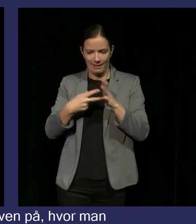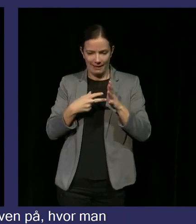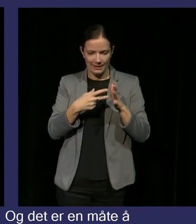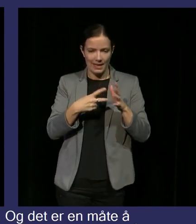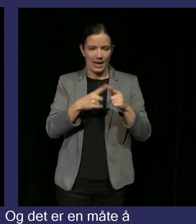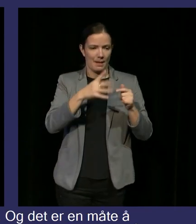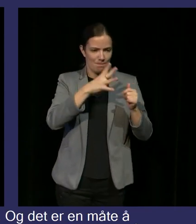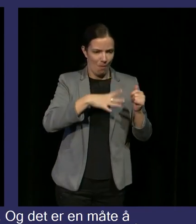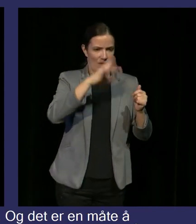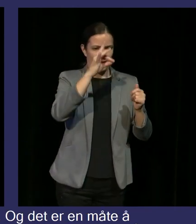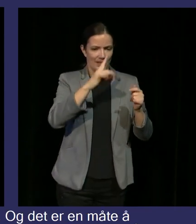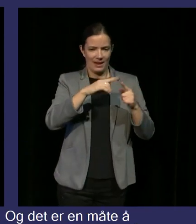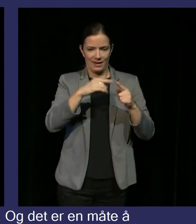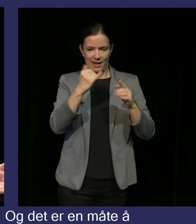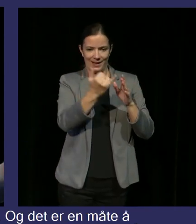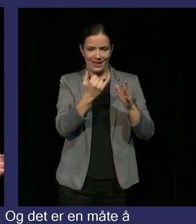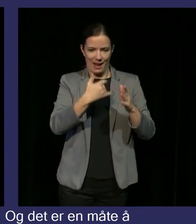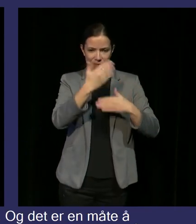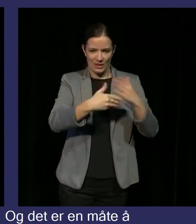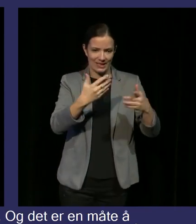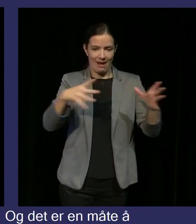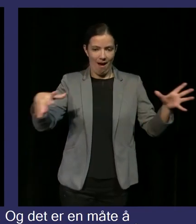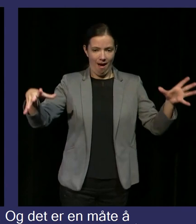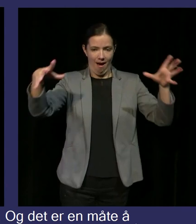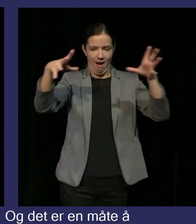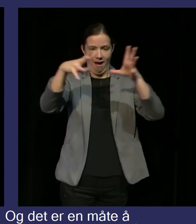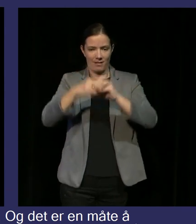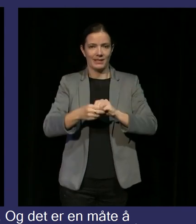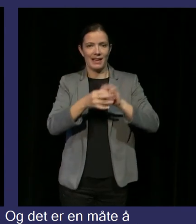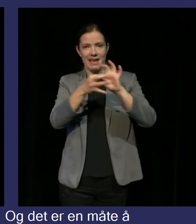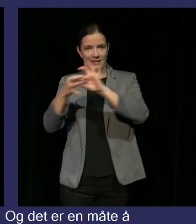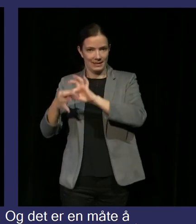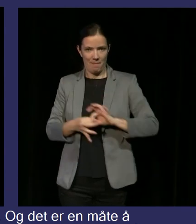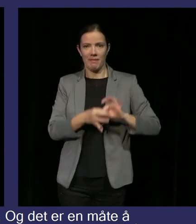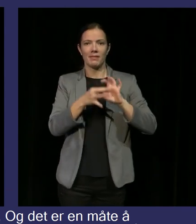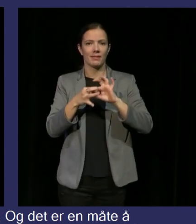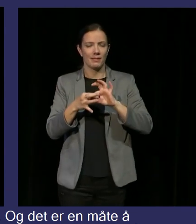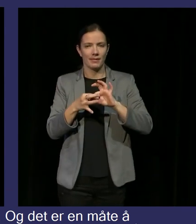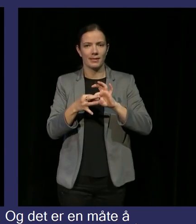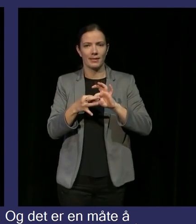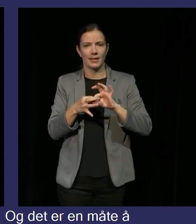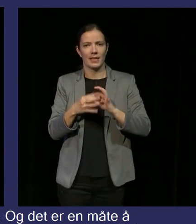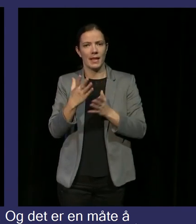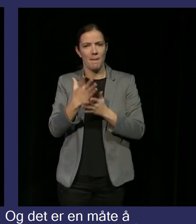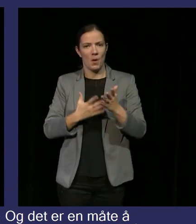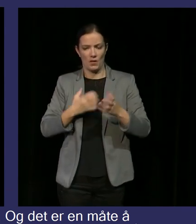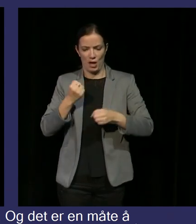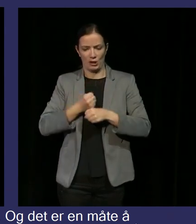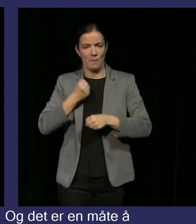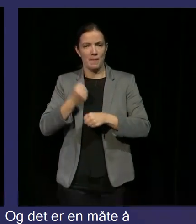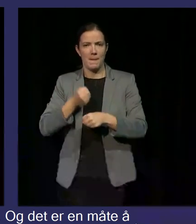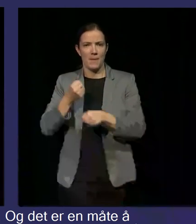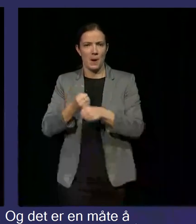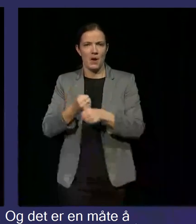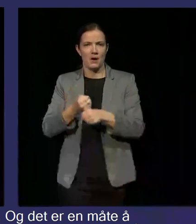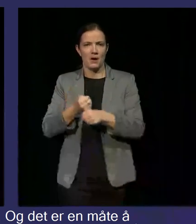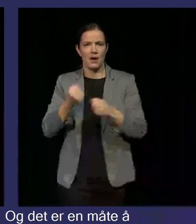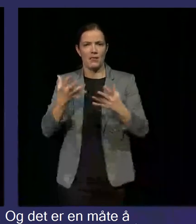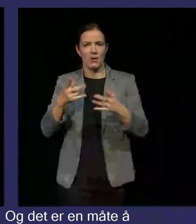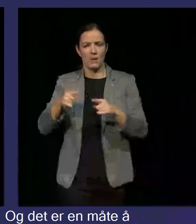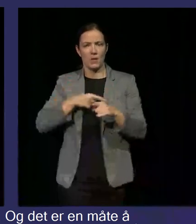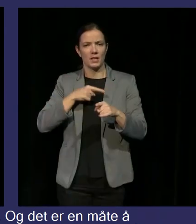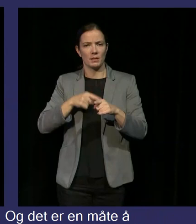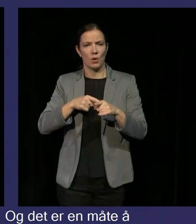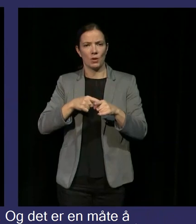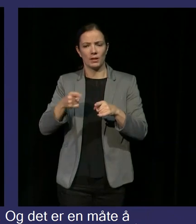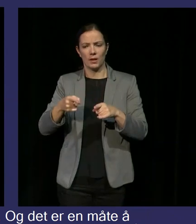digitalisering, modernisering, interne prosesser. Alt dette henger sammen, og det en måte å jobbe på, hvor man da tar